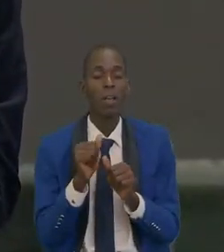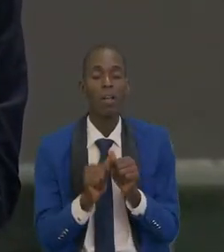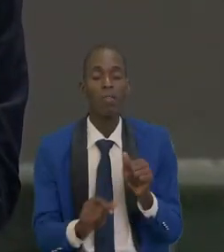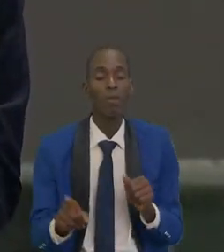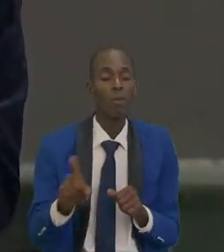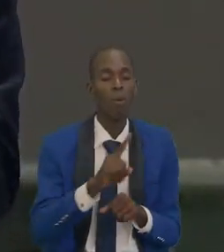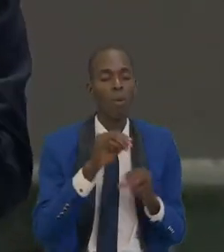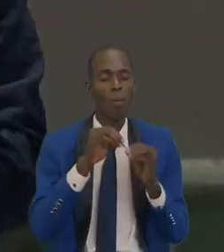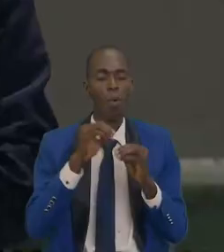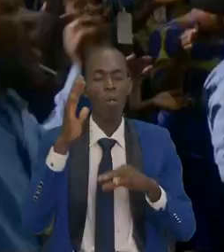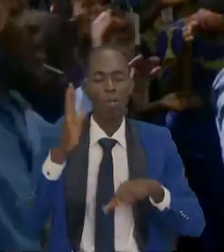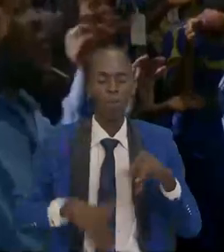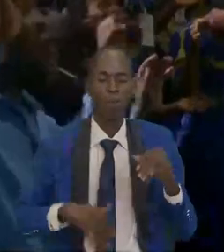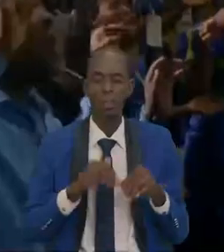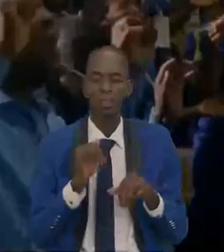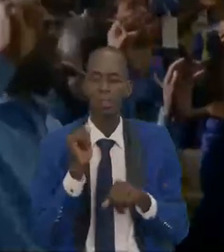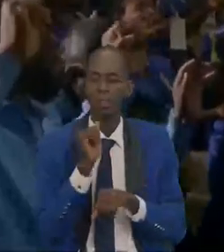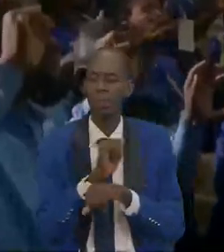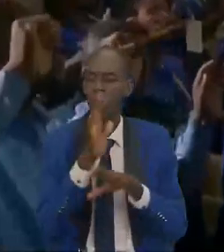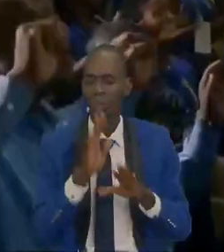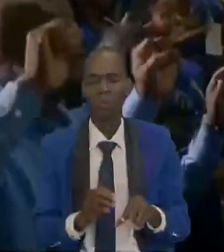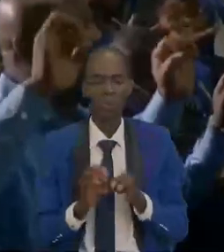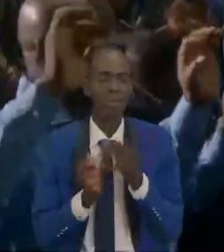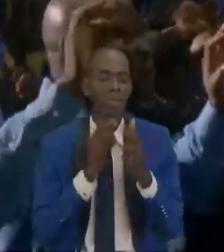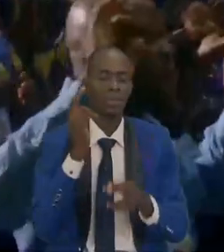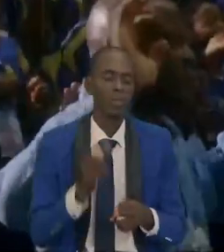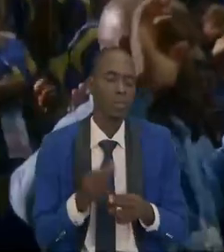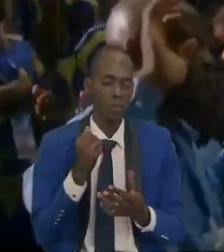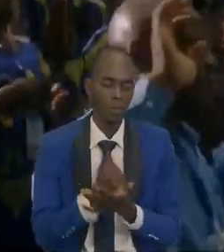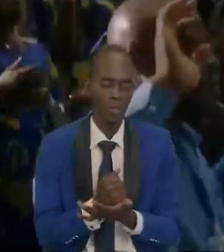Que chacun soit plus que vainqueur.